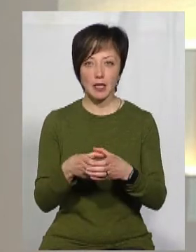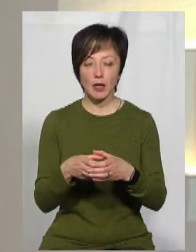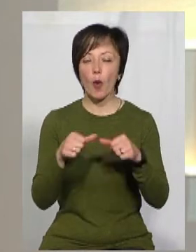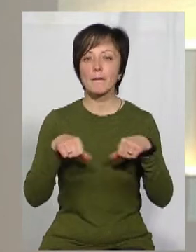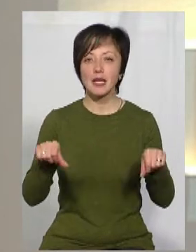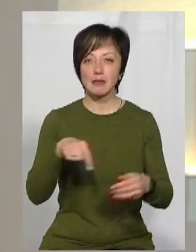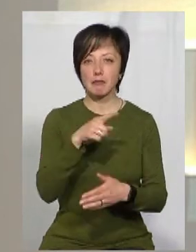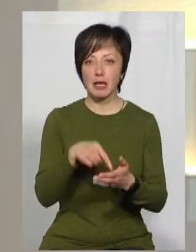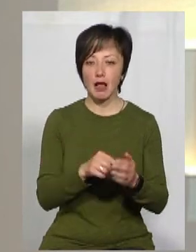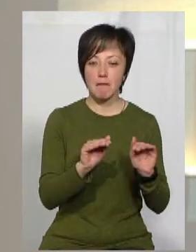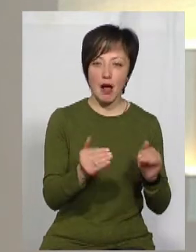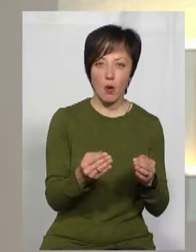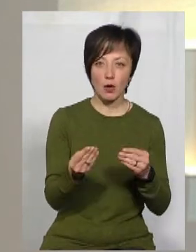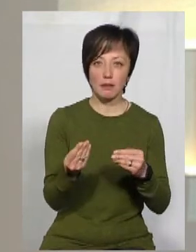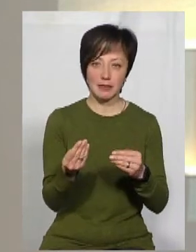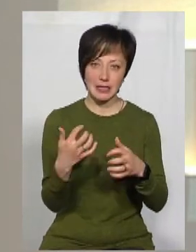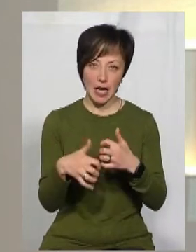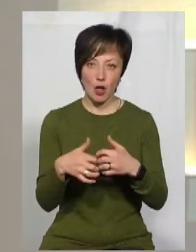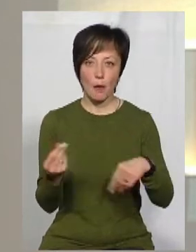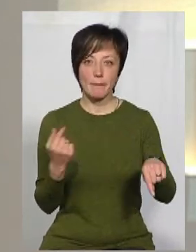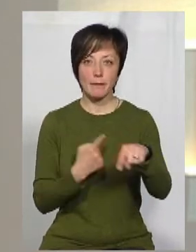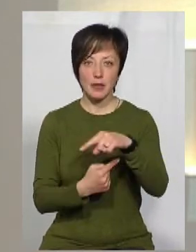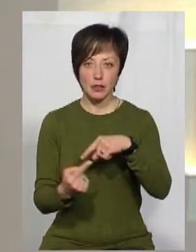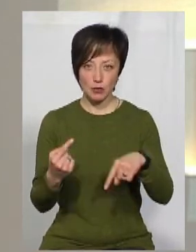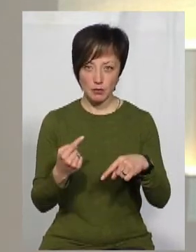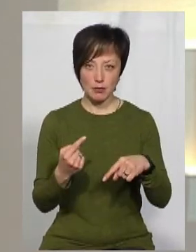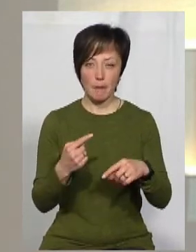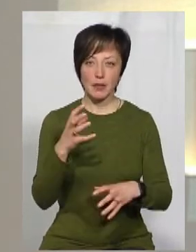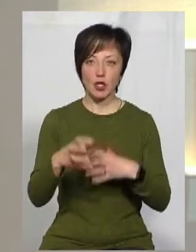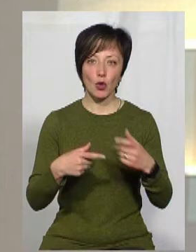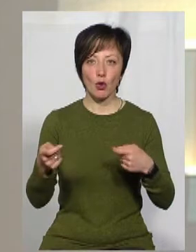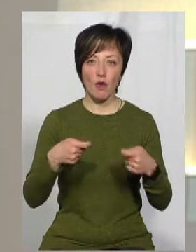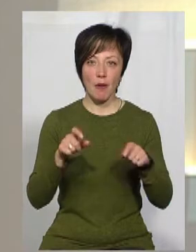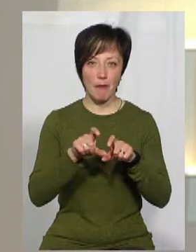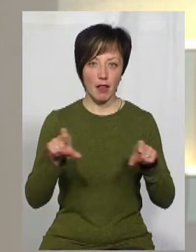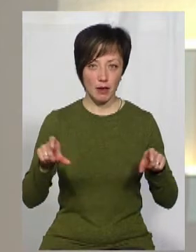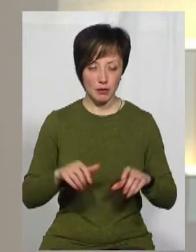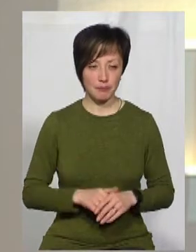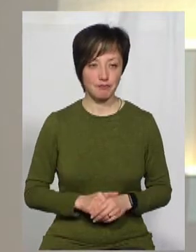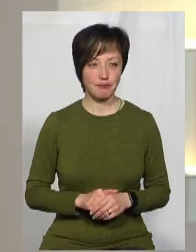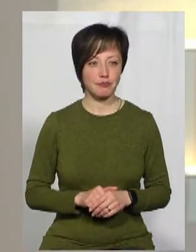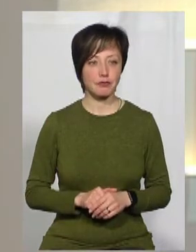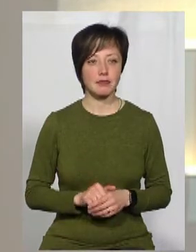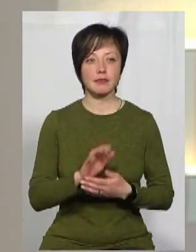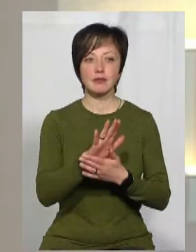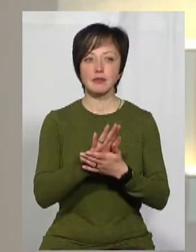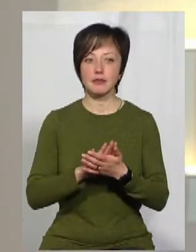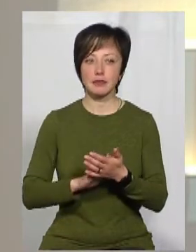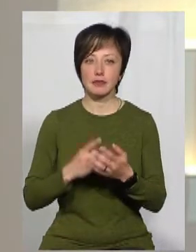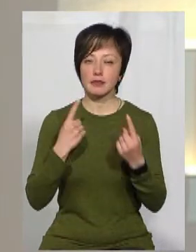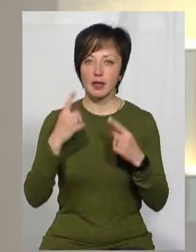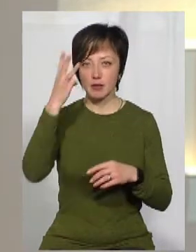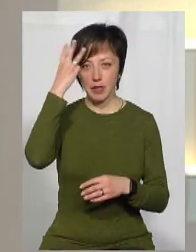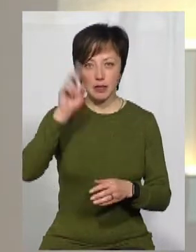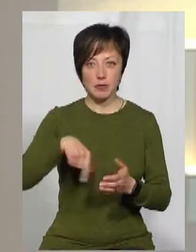головою комісії з питань малого та середнього бізнесу Українського національного комітету Міжнародної торгової палати Наталією Потаповою. І продовжуємо розмову